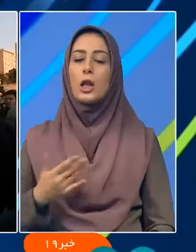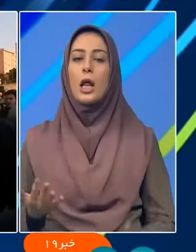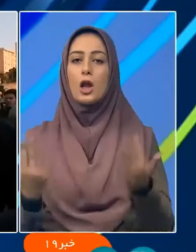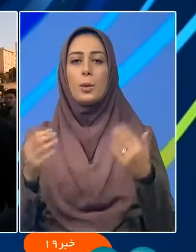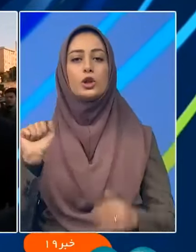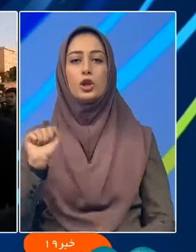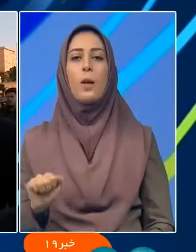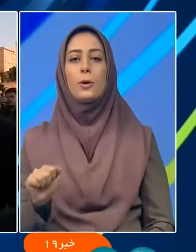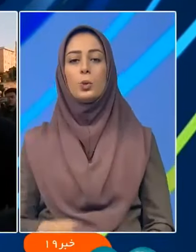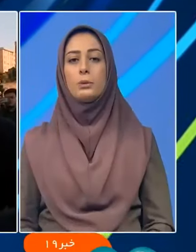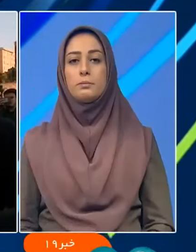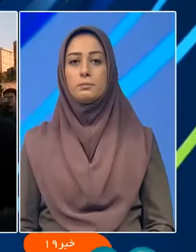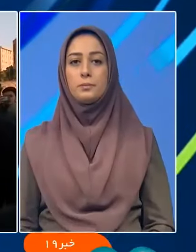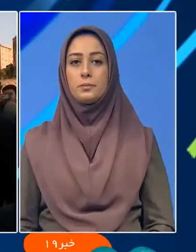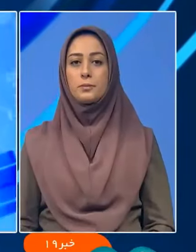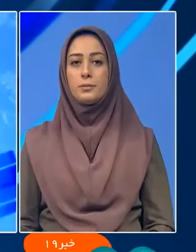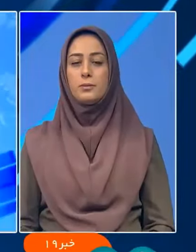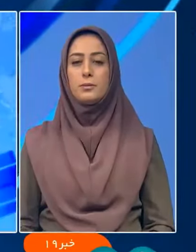بشه.